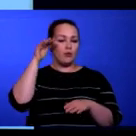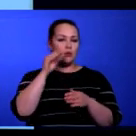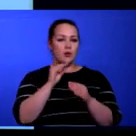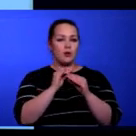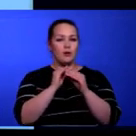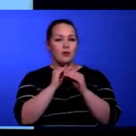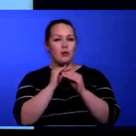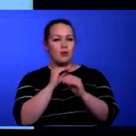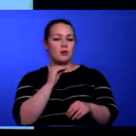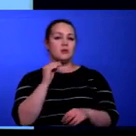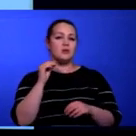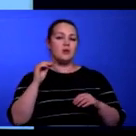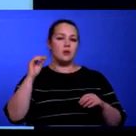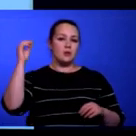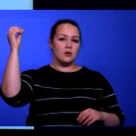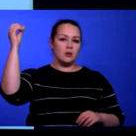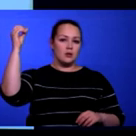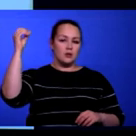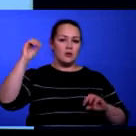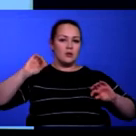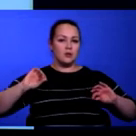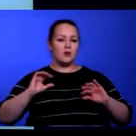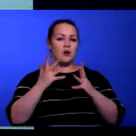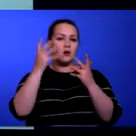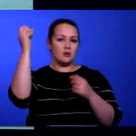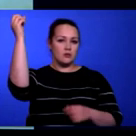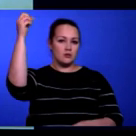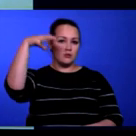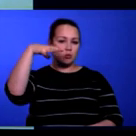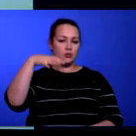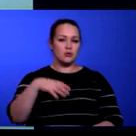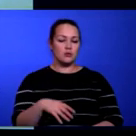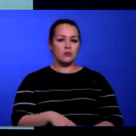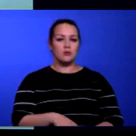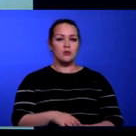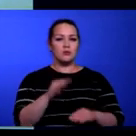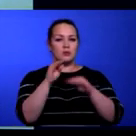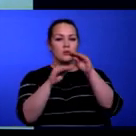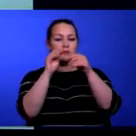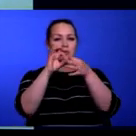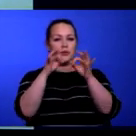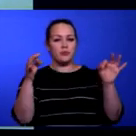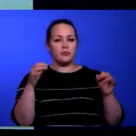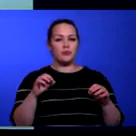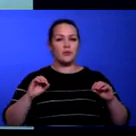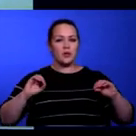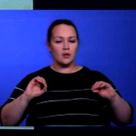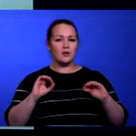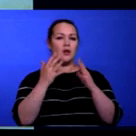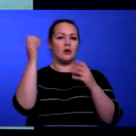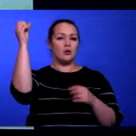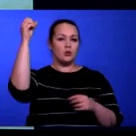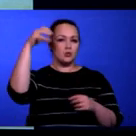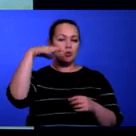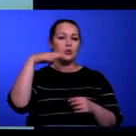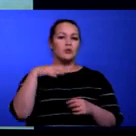светило солнышко составьте предложения яркое солнышко осветило водную